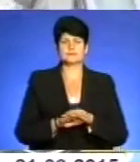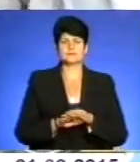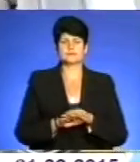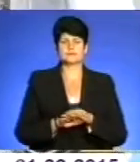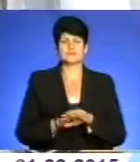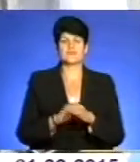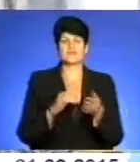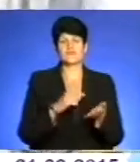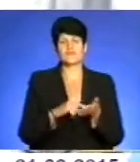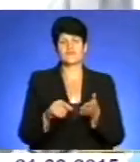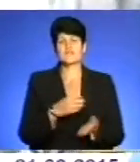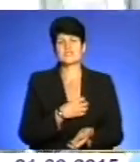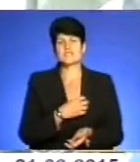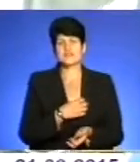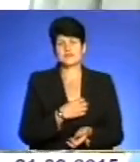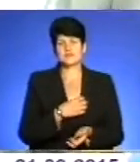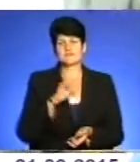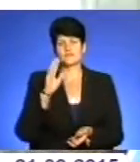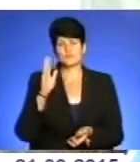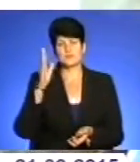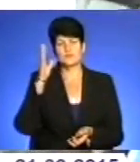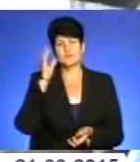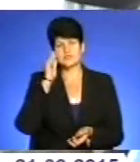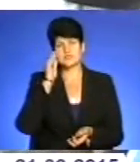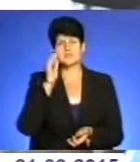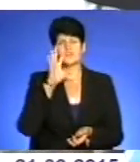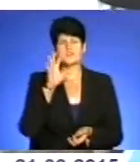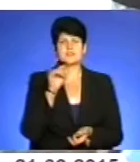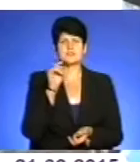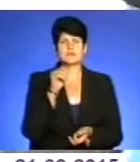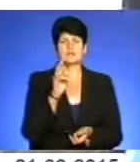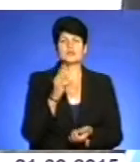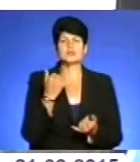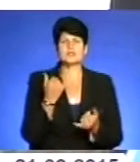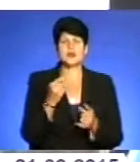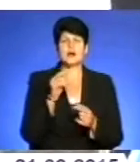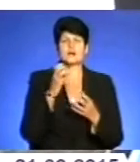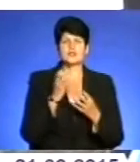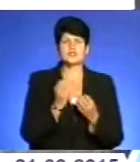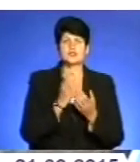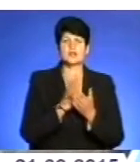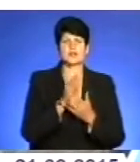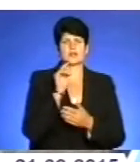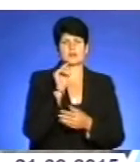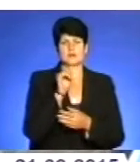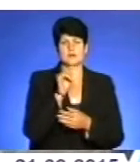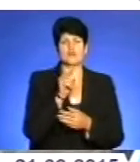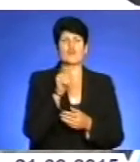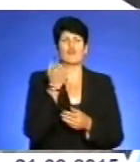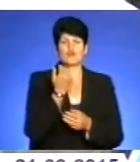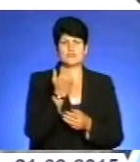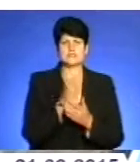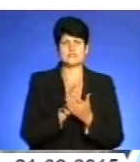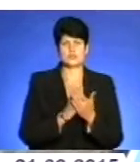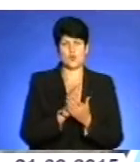А відзнака, будемо вважати, що це відзнака і всім тим, хто зараз ще там. Тобто вони заслуговують на